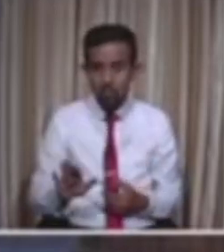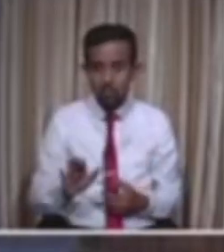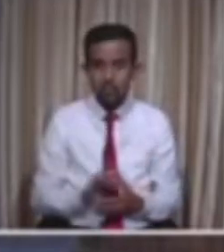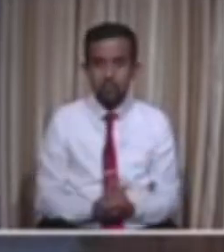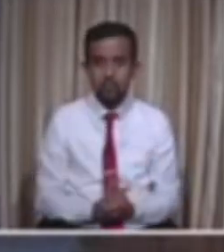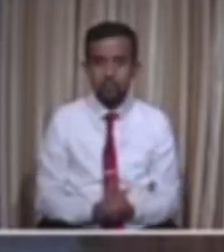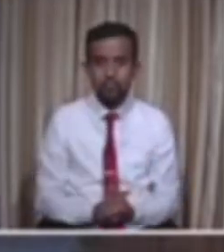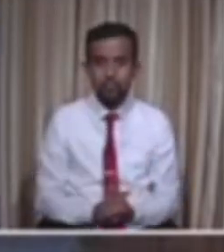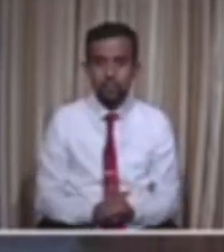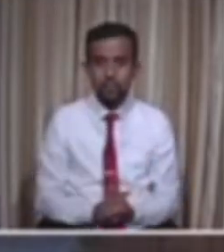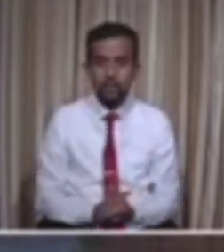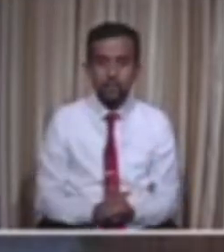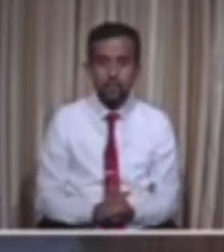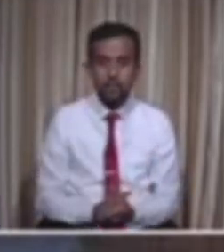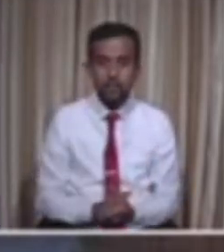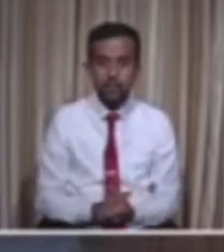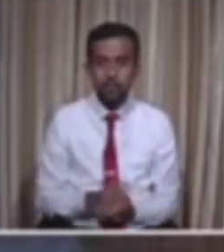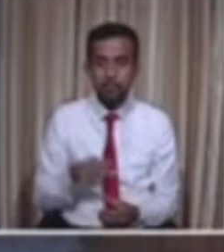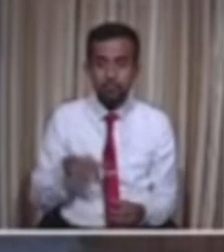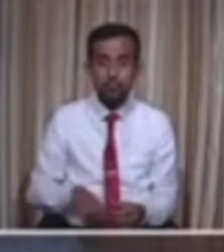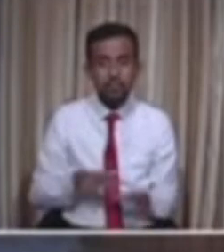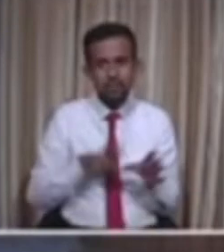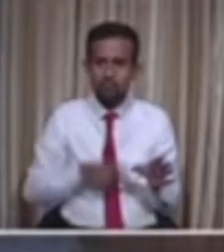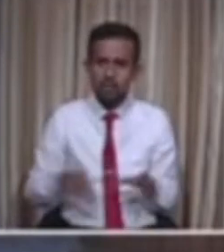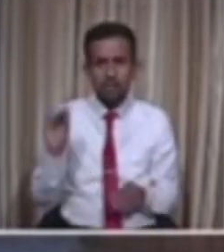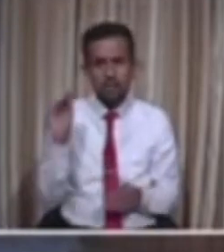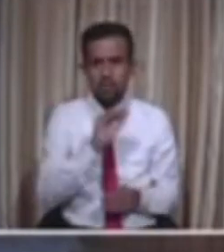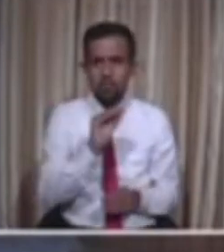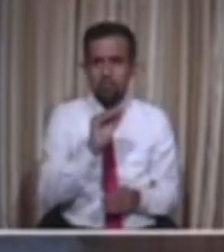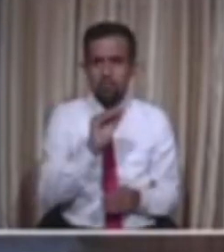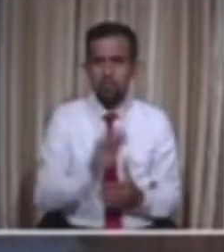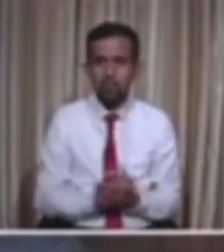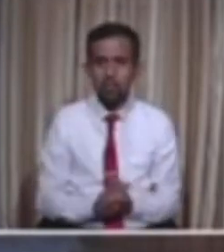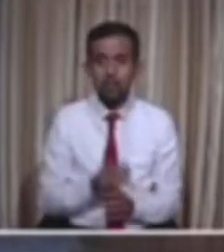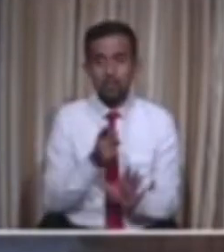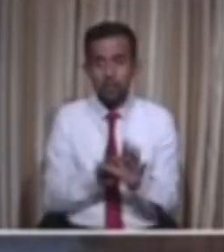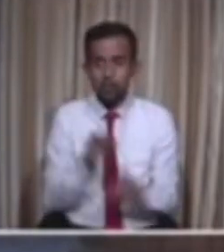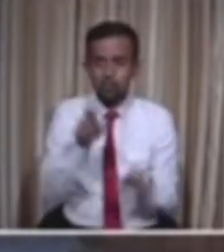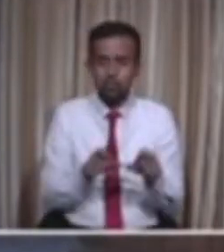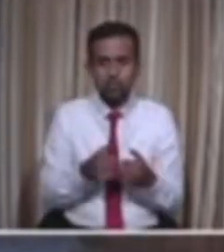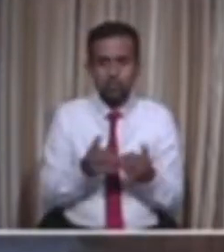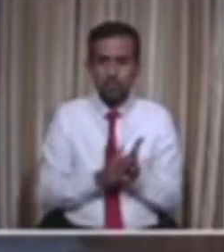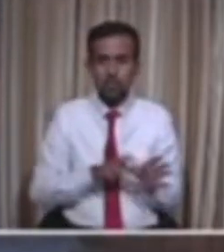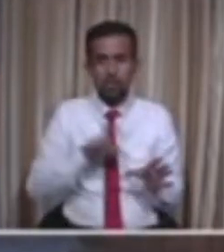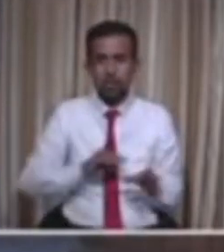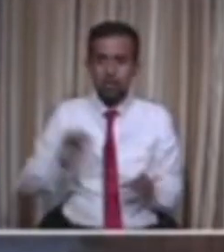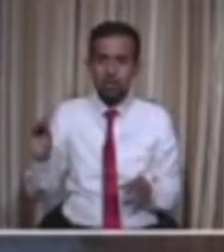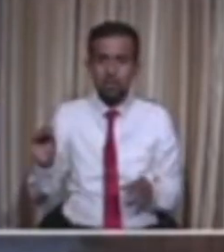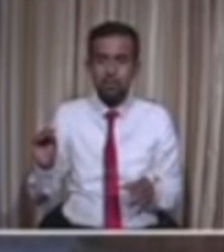tuah, mee aragal karik yang nu mama ilas finna, tarunni orang yang awasna mang ilas finna hebei kau dia ada